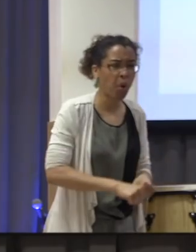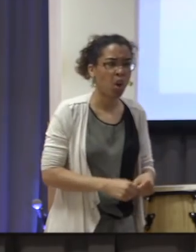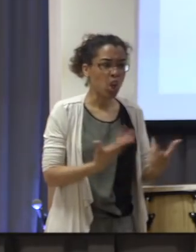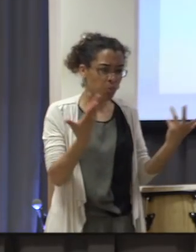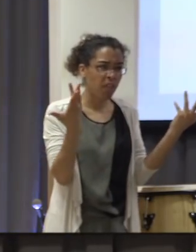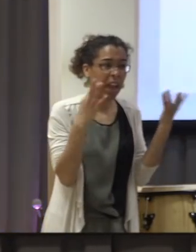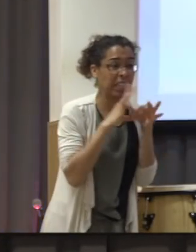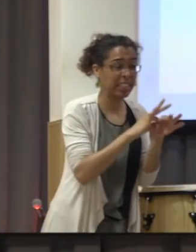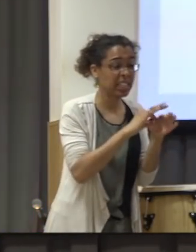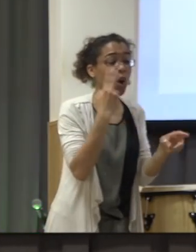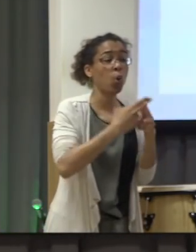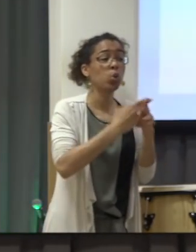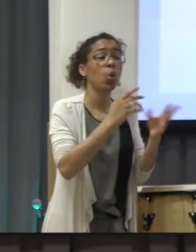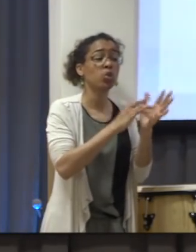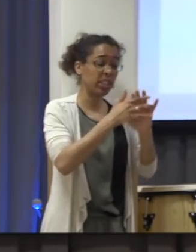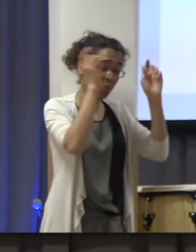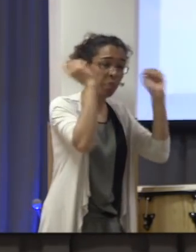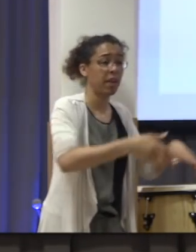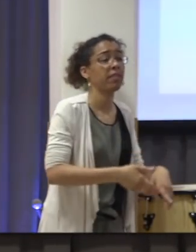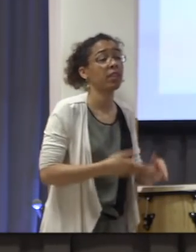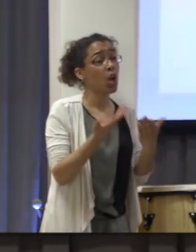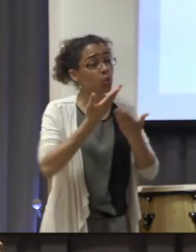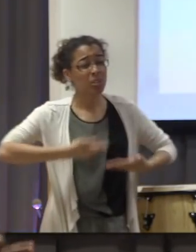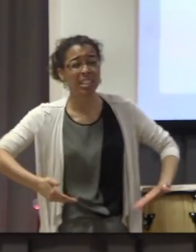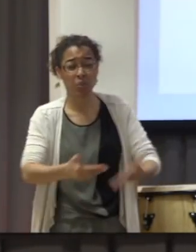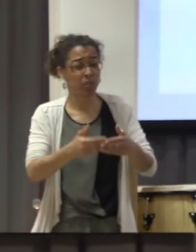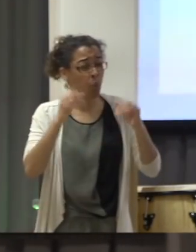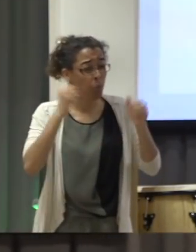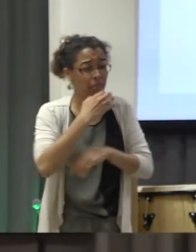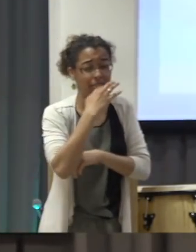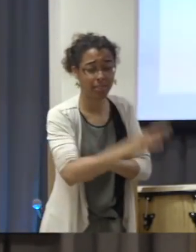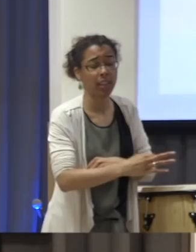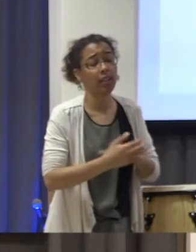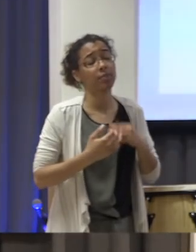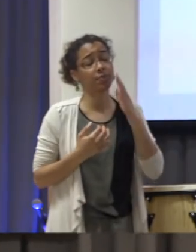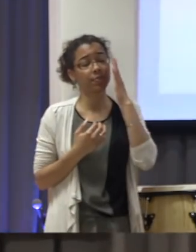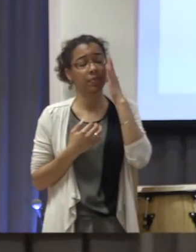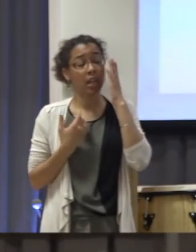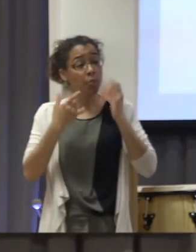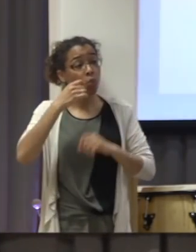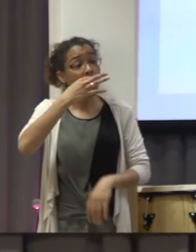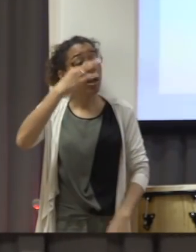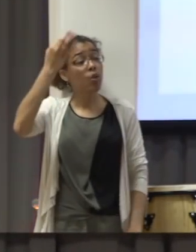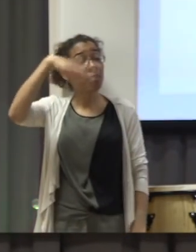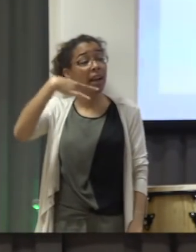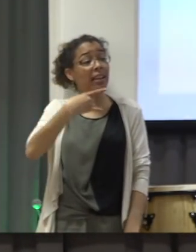au nom de Jésus. Toute situation, tu es capable de dire, parce que le miracle est dans ta